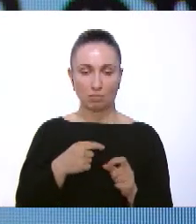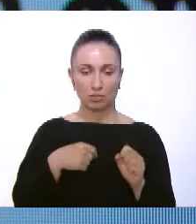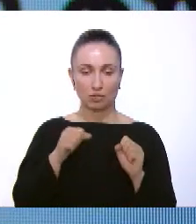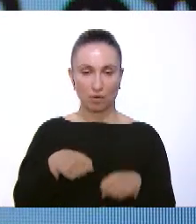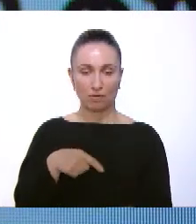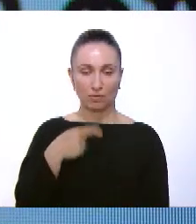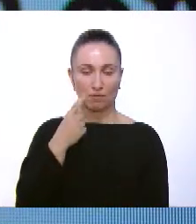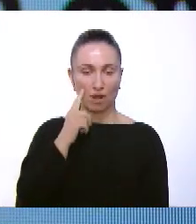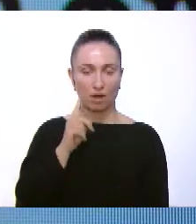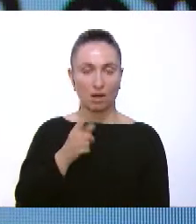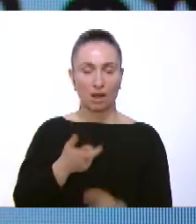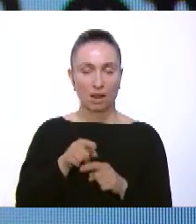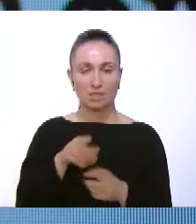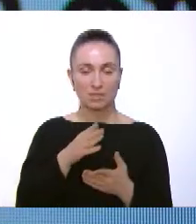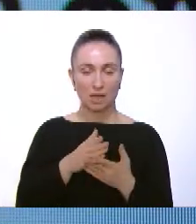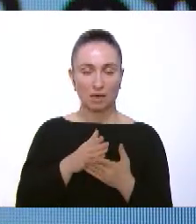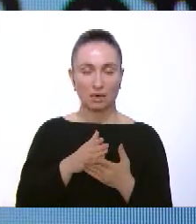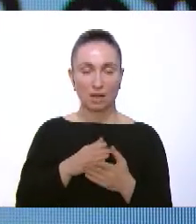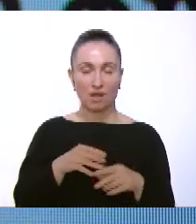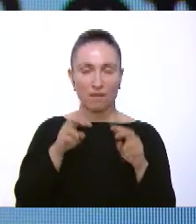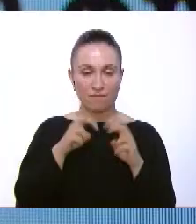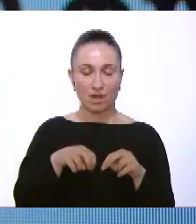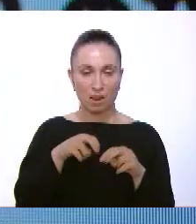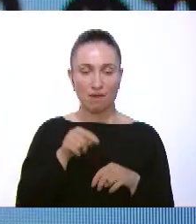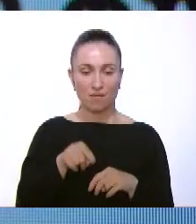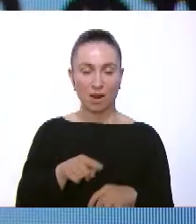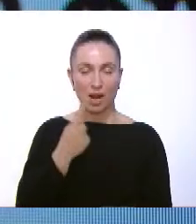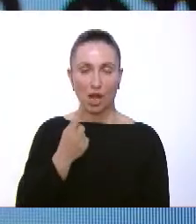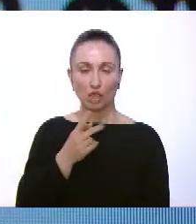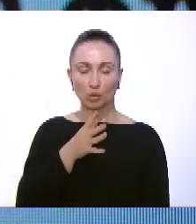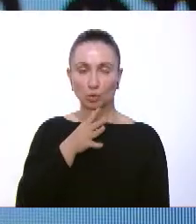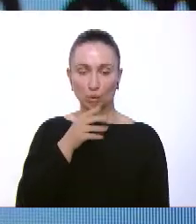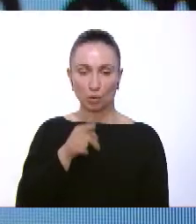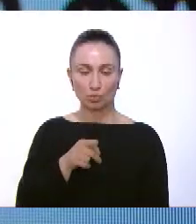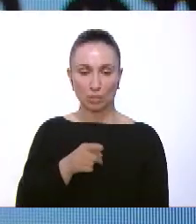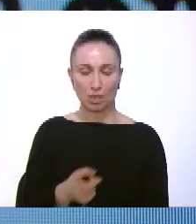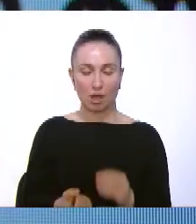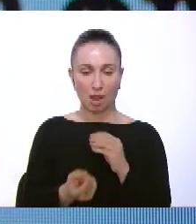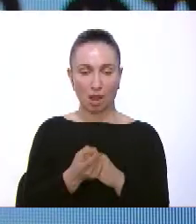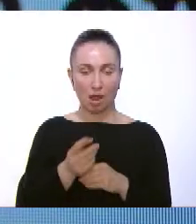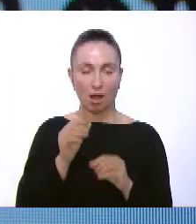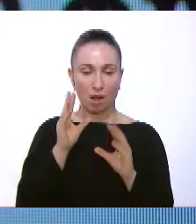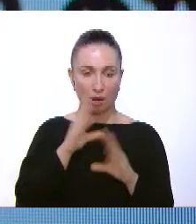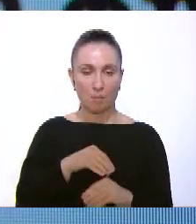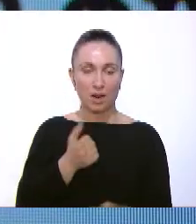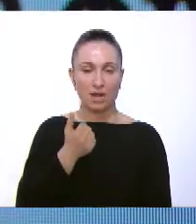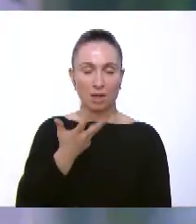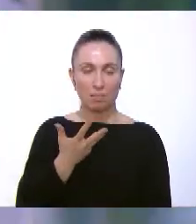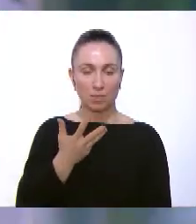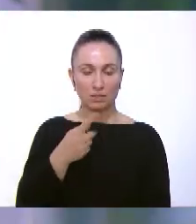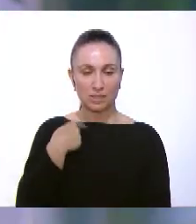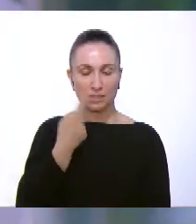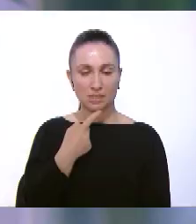შემიძლია ვთქვა, რომ ეს არის კვლევა, რომელიც ერთდროულად აღმოაჩენს რამოდენიმე